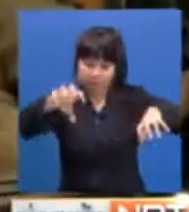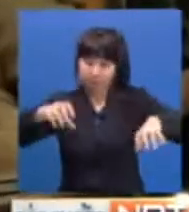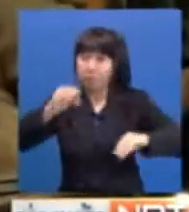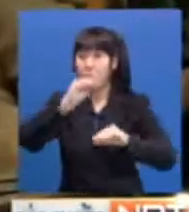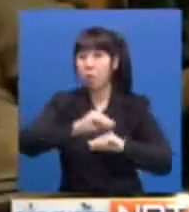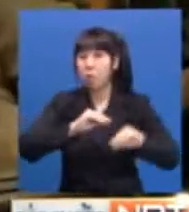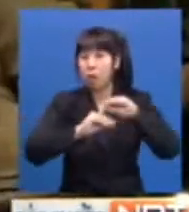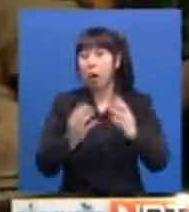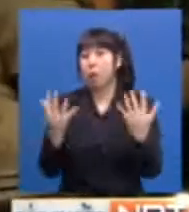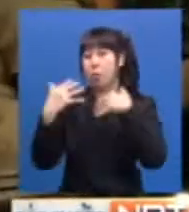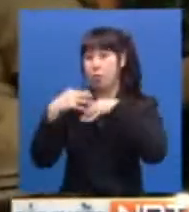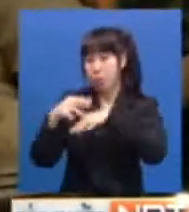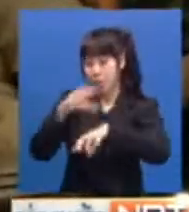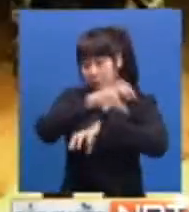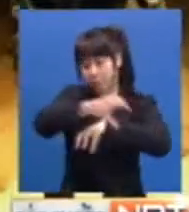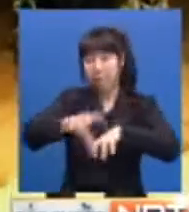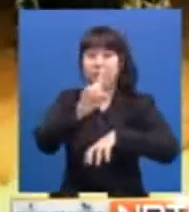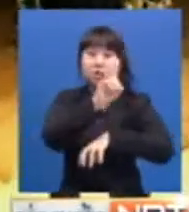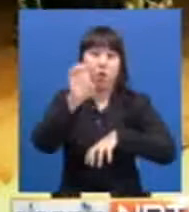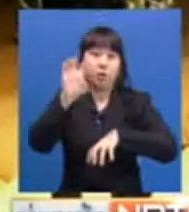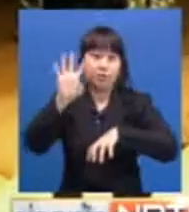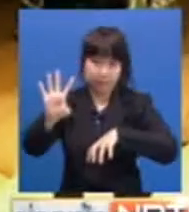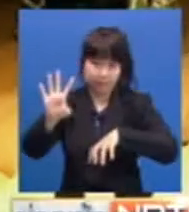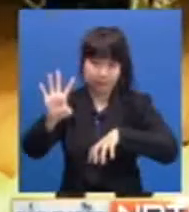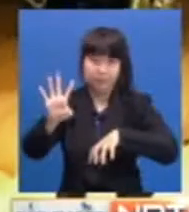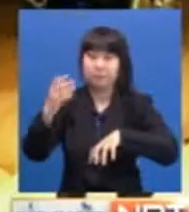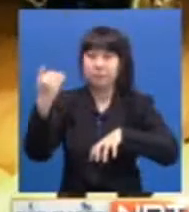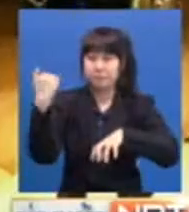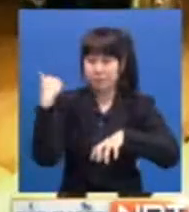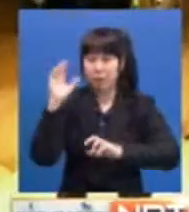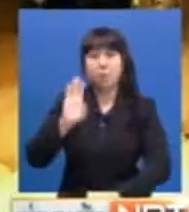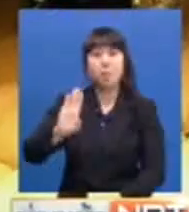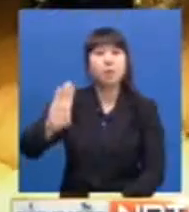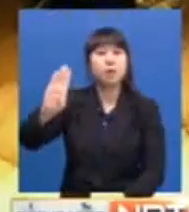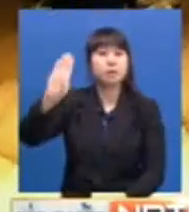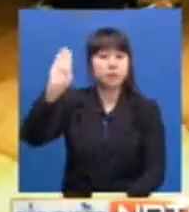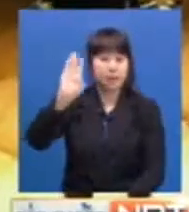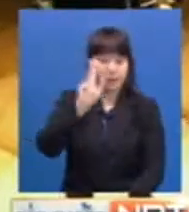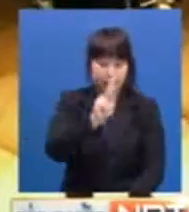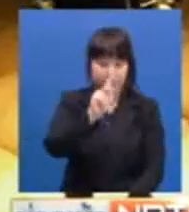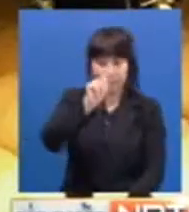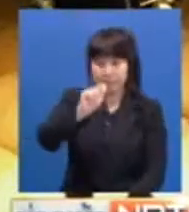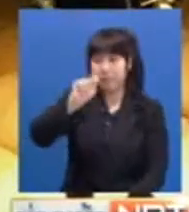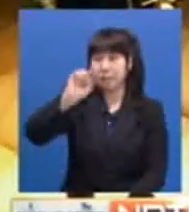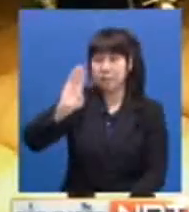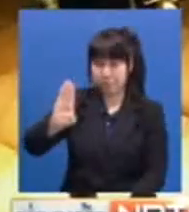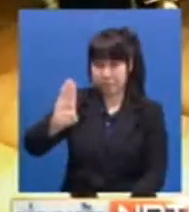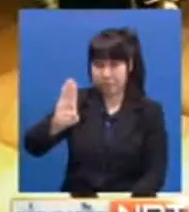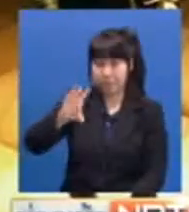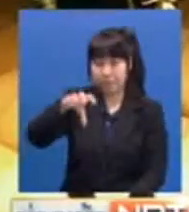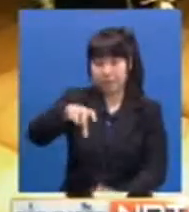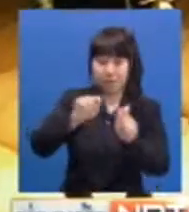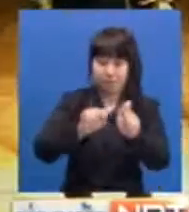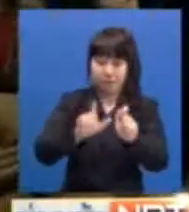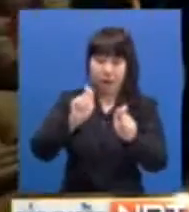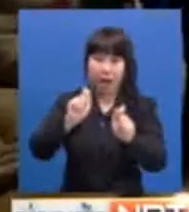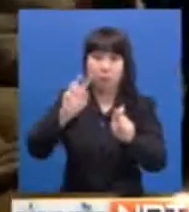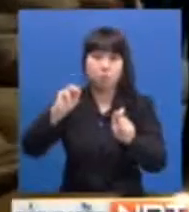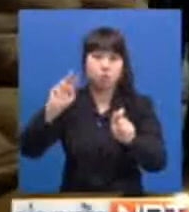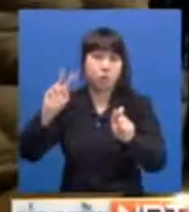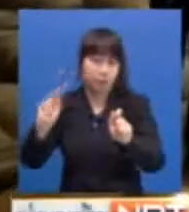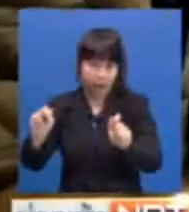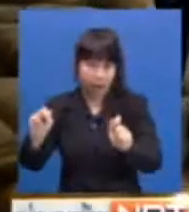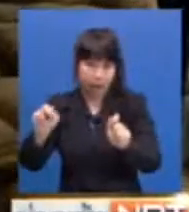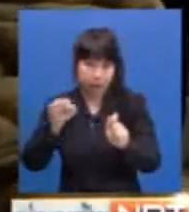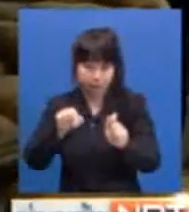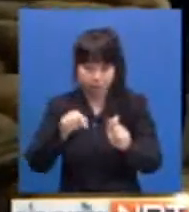การ 100 4แห่งและพบว่าไซไรของบริษัทเคทีบี agoอำเภออ่านมูลนาคซึ่งเป็น